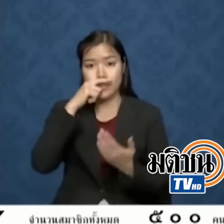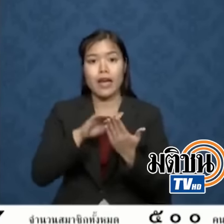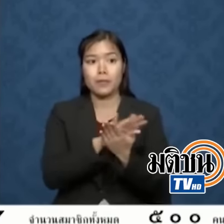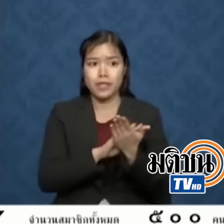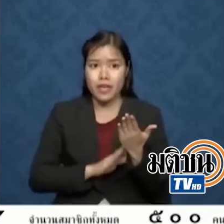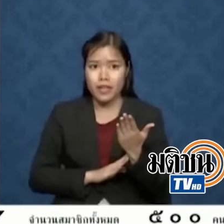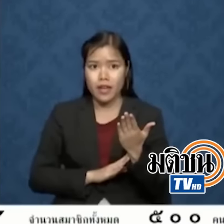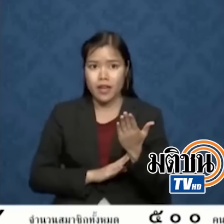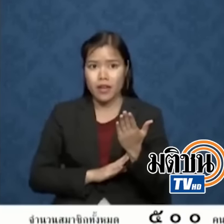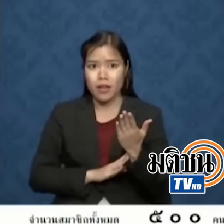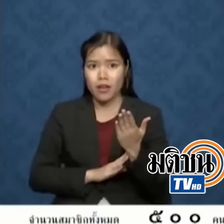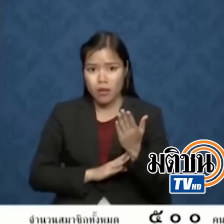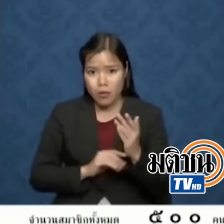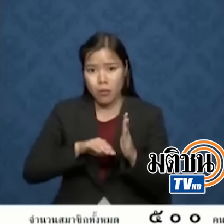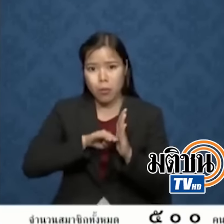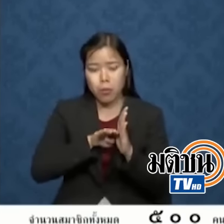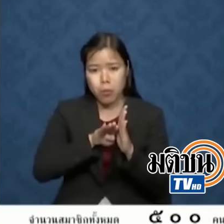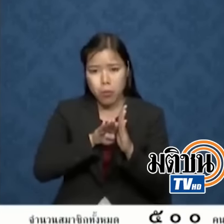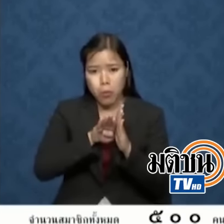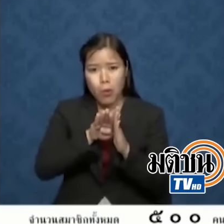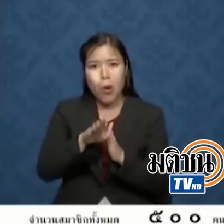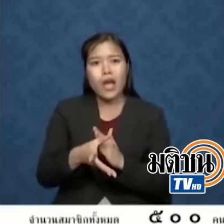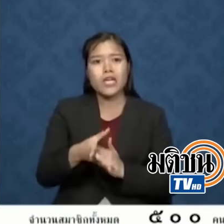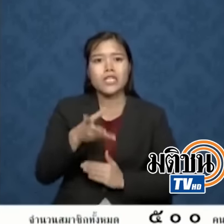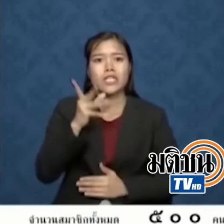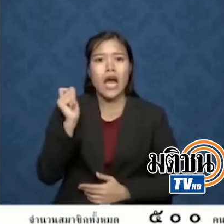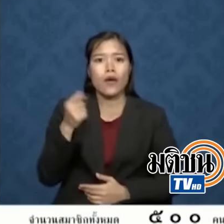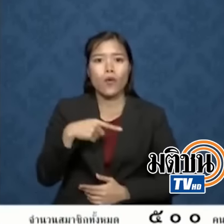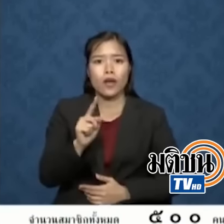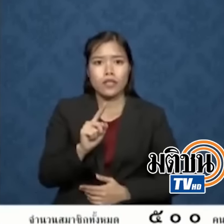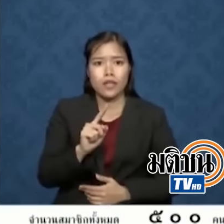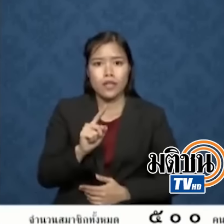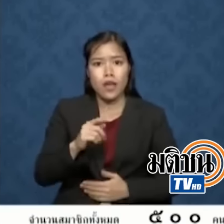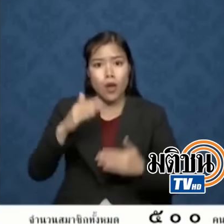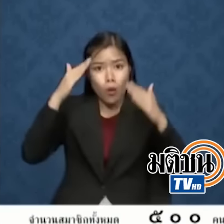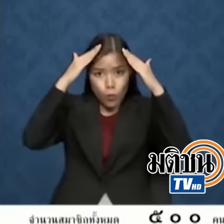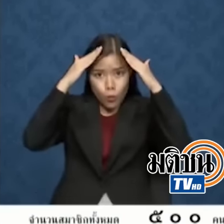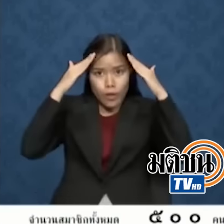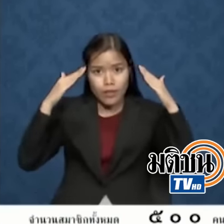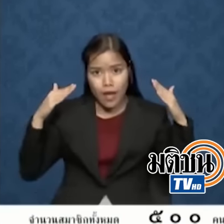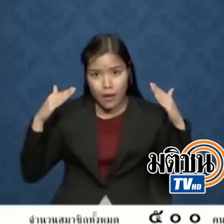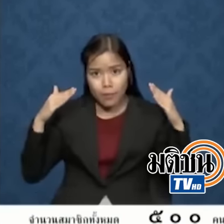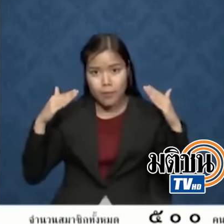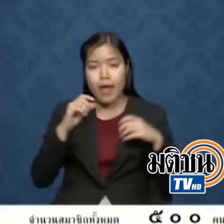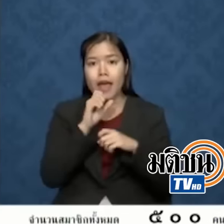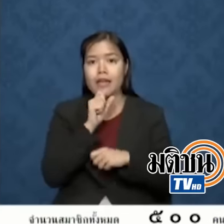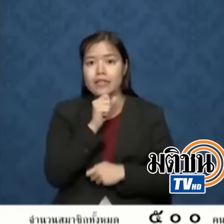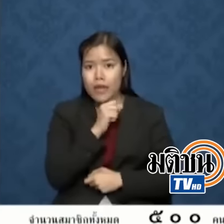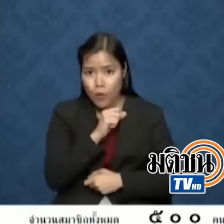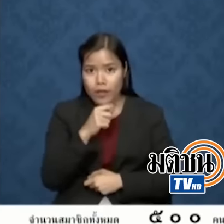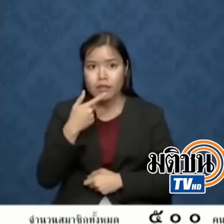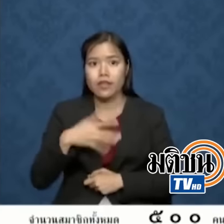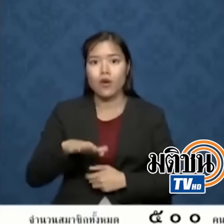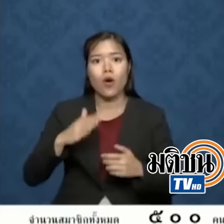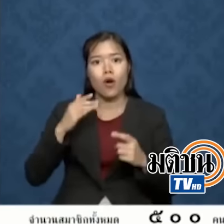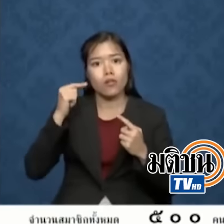เวียดนามไต้หวันและเกาหลีใต้ที่น่าสนใจไปกว่านั้นอีกครับข้อสรุปจากงานวิจัยที่เ